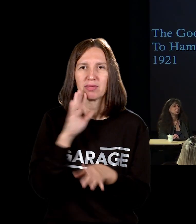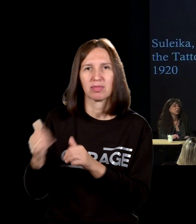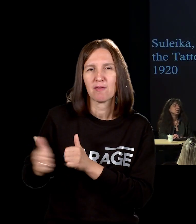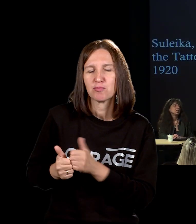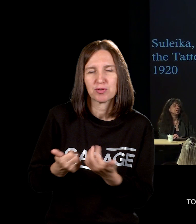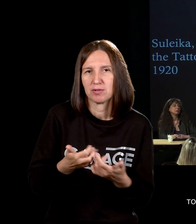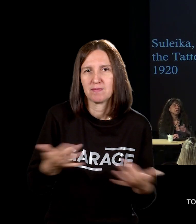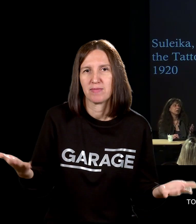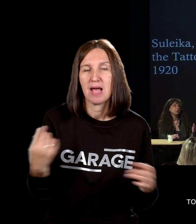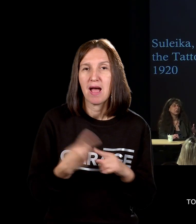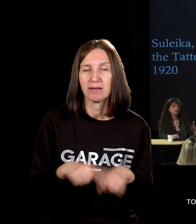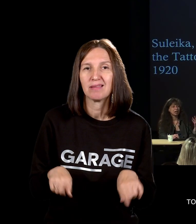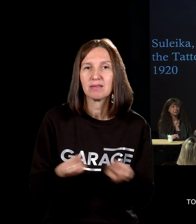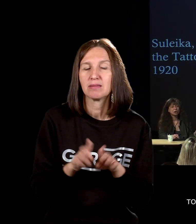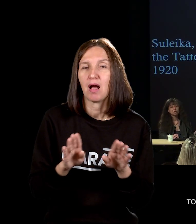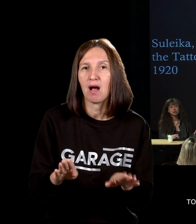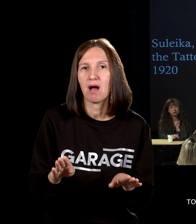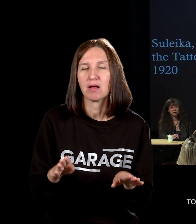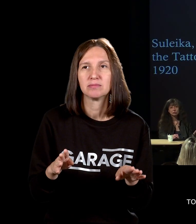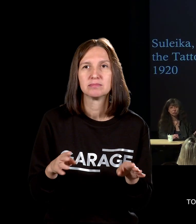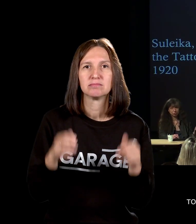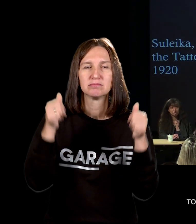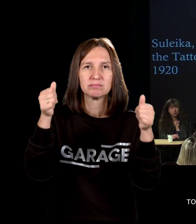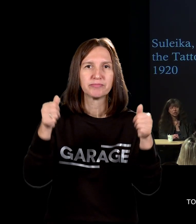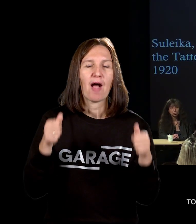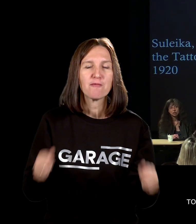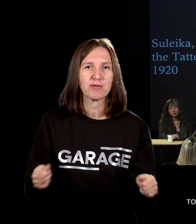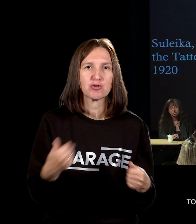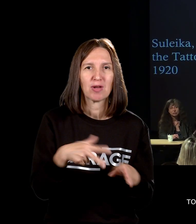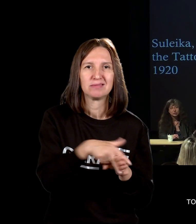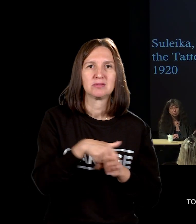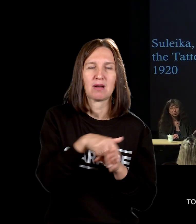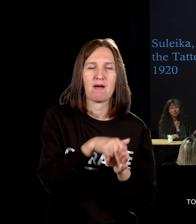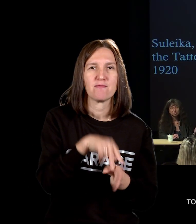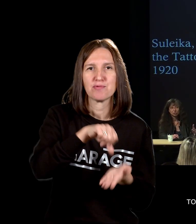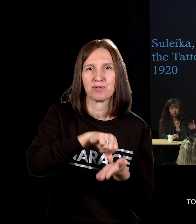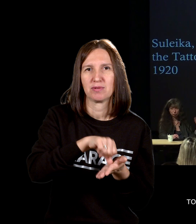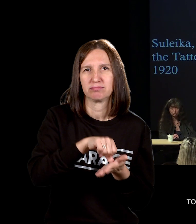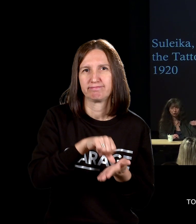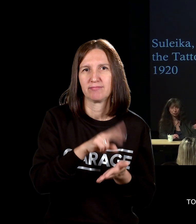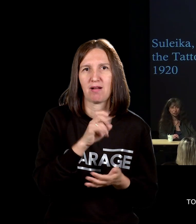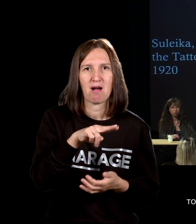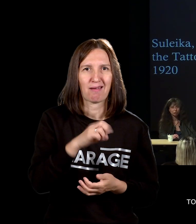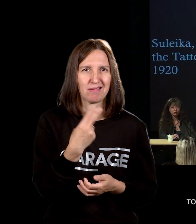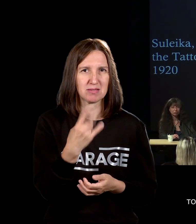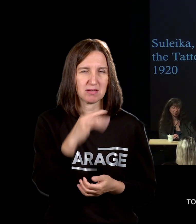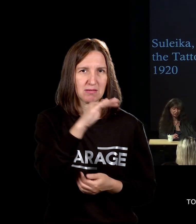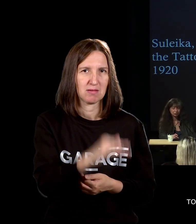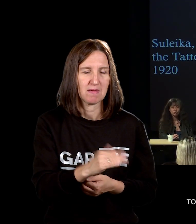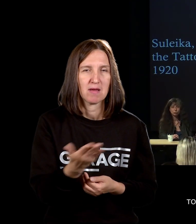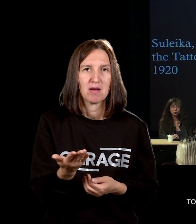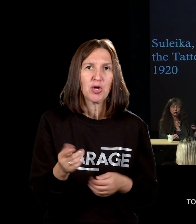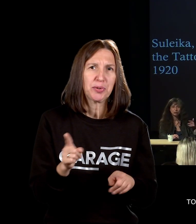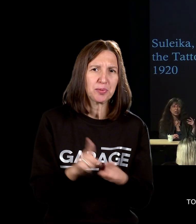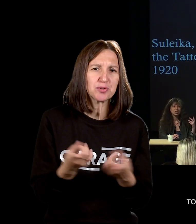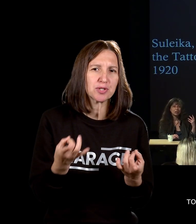чем угодно. Это вот такая вот афиша цирковой карлицы, видимо, да, тут тоже какой-то слой